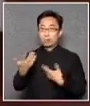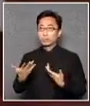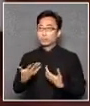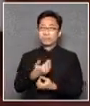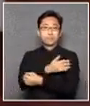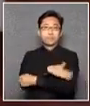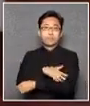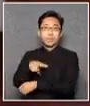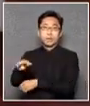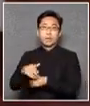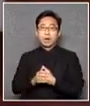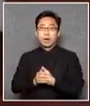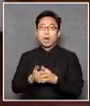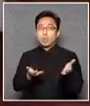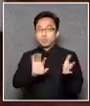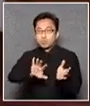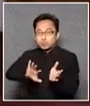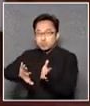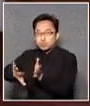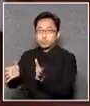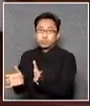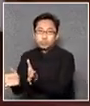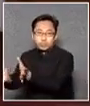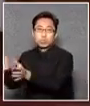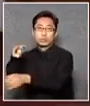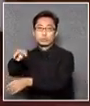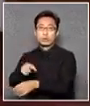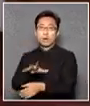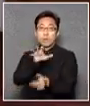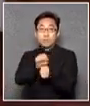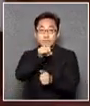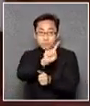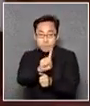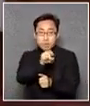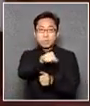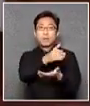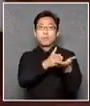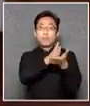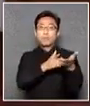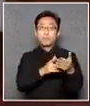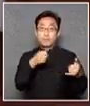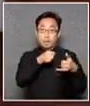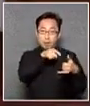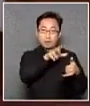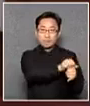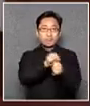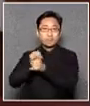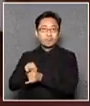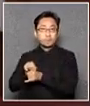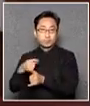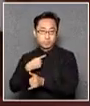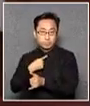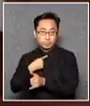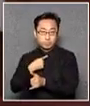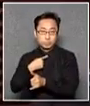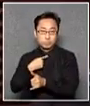至護送施襲者離開現場，更以阻差辦公拘捕部分受害者。保安